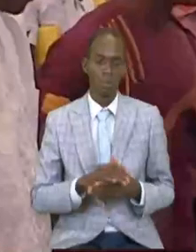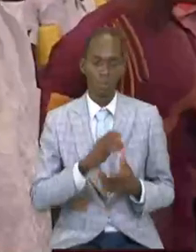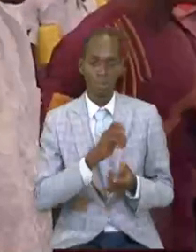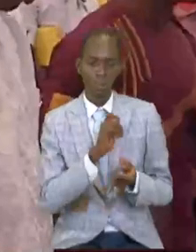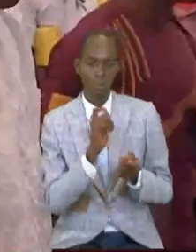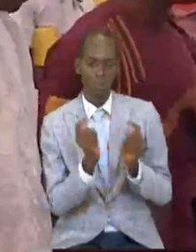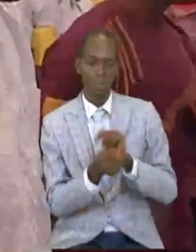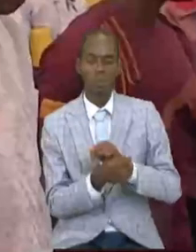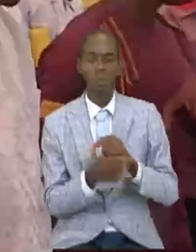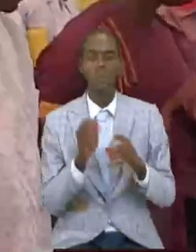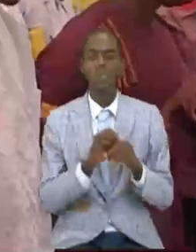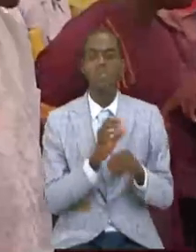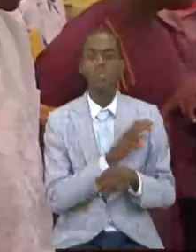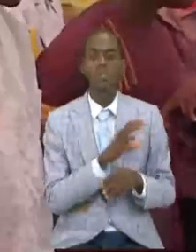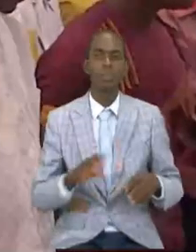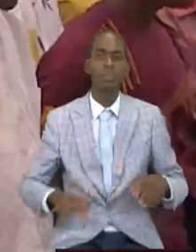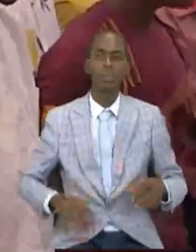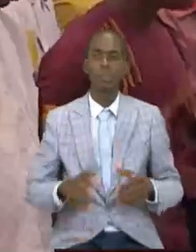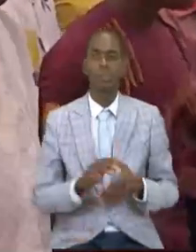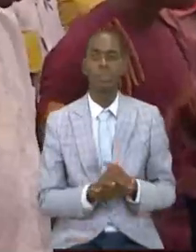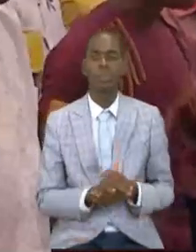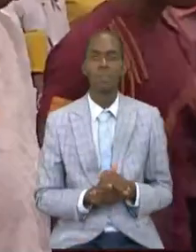la transformation en Christ,